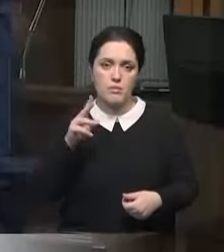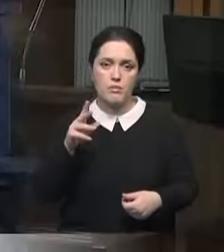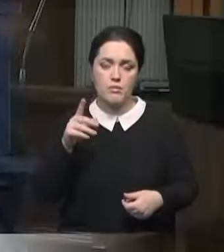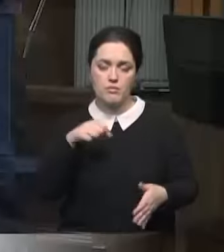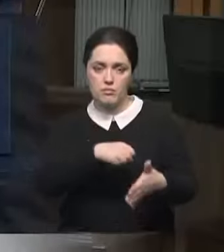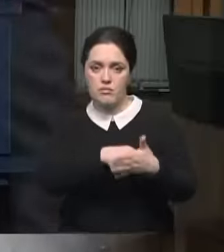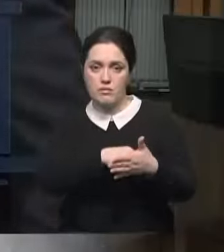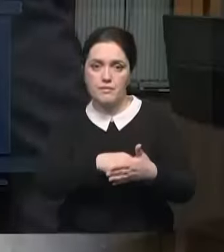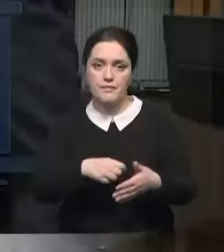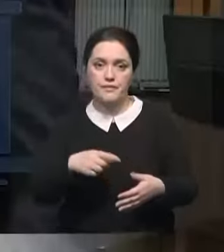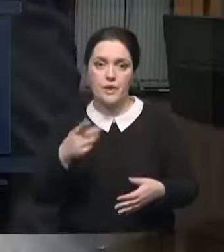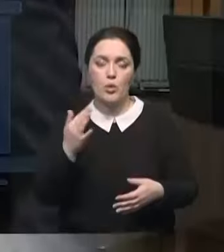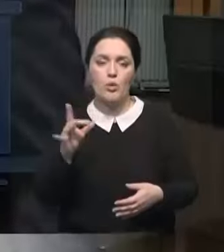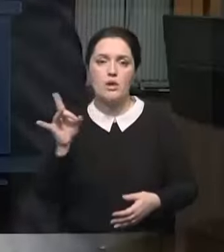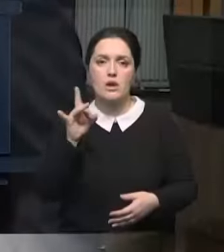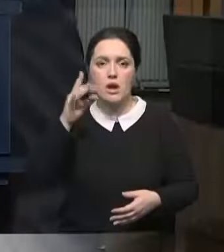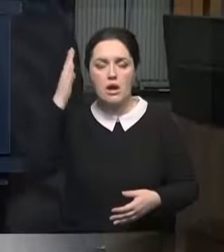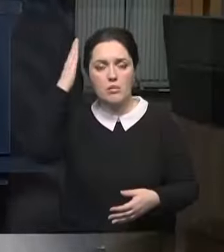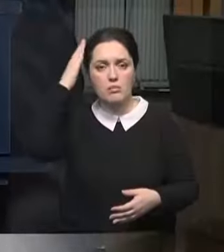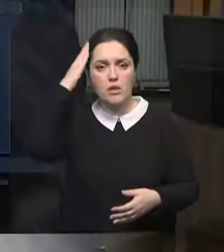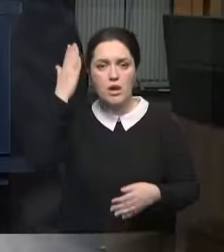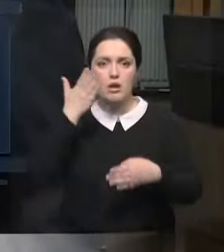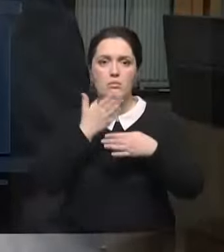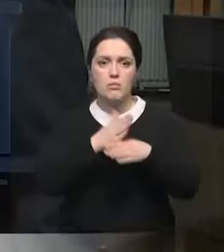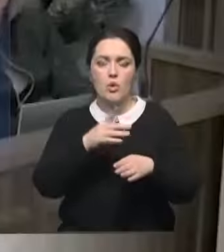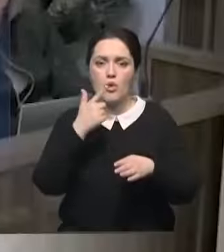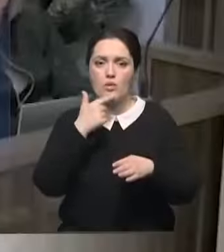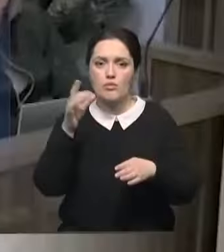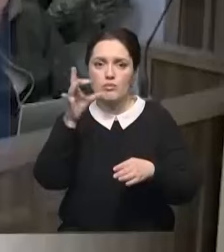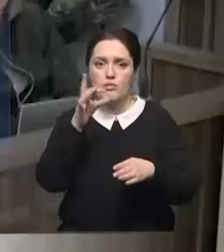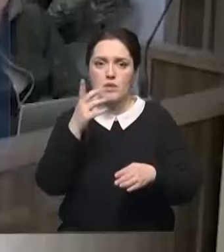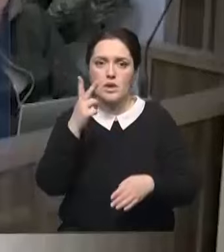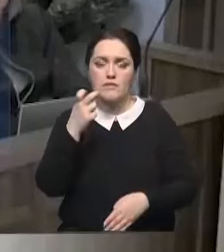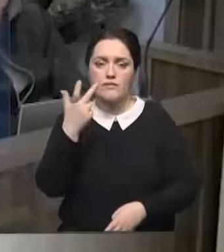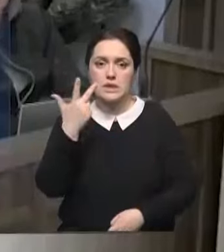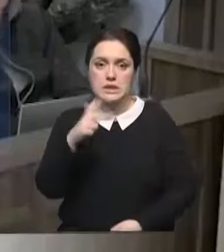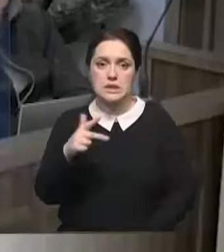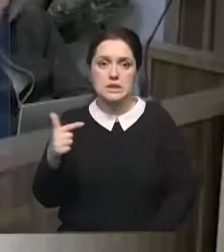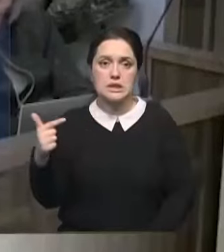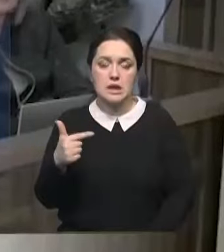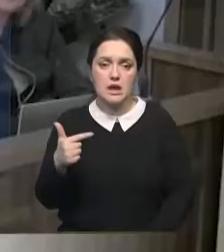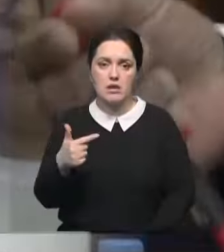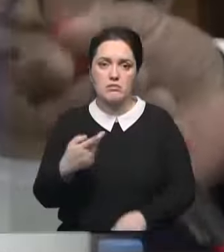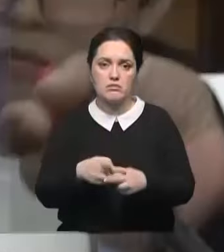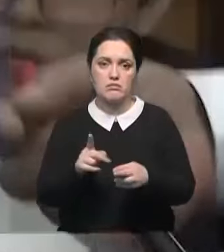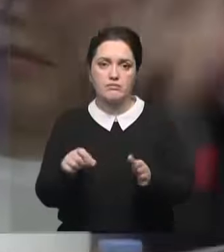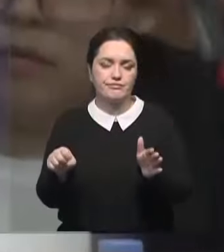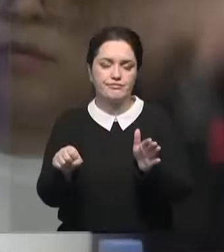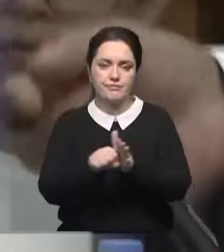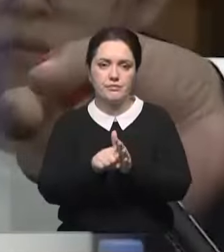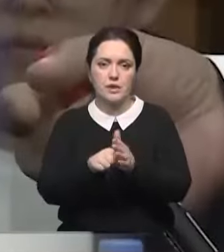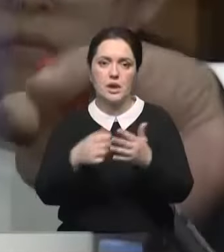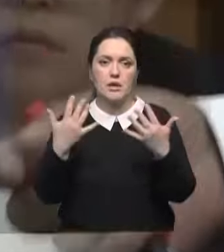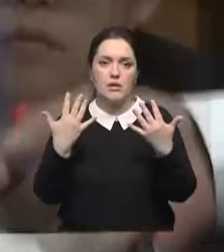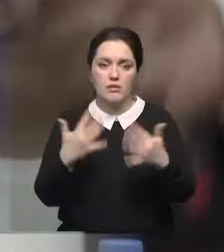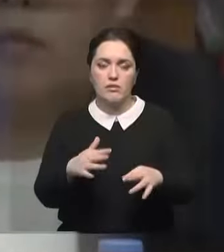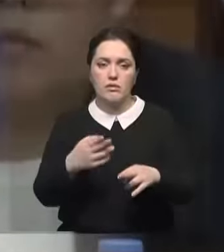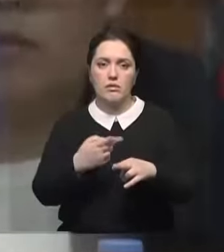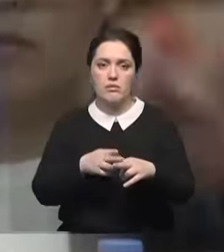и об объеме гематомы в голове погибшей. Сгусток крови составил 230 граммов. Это смертельное скопление жидкости, из-за